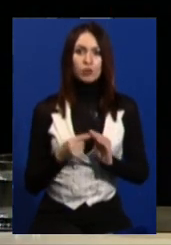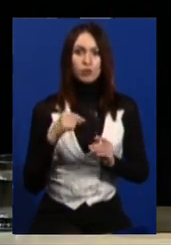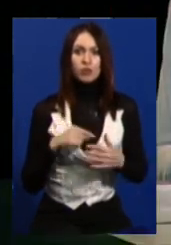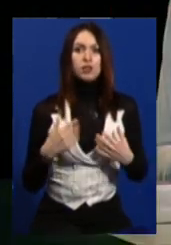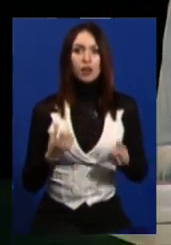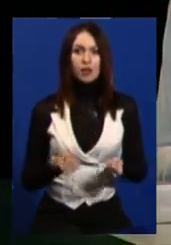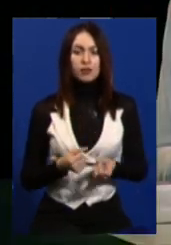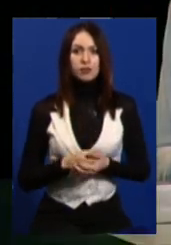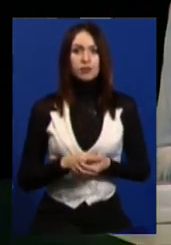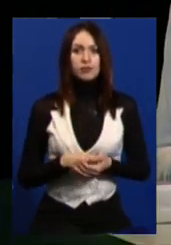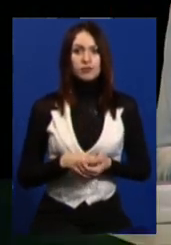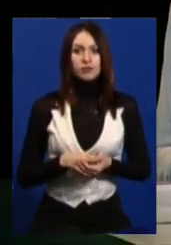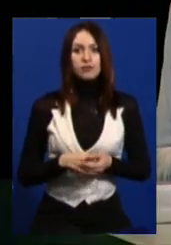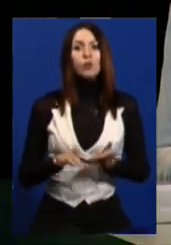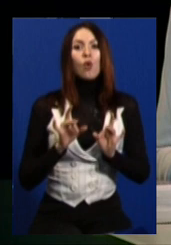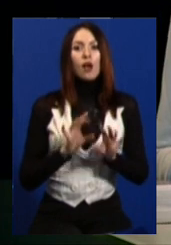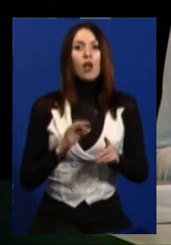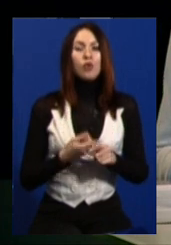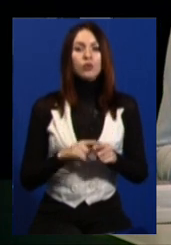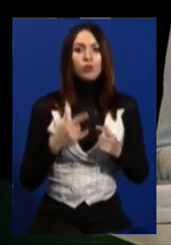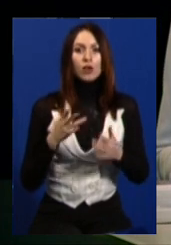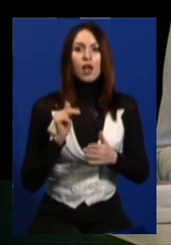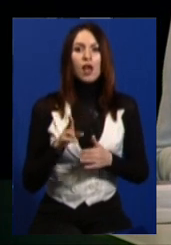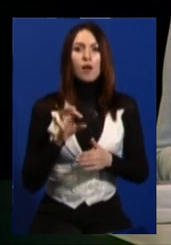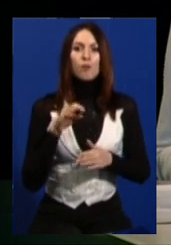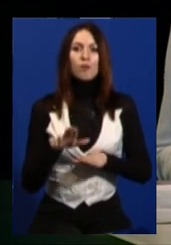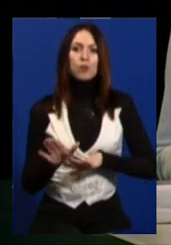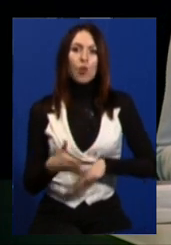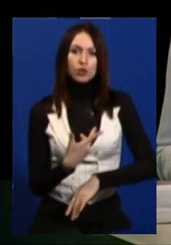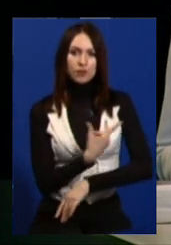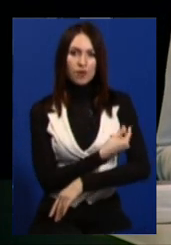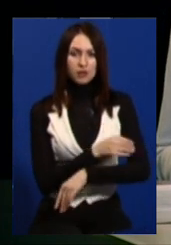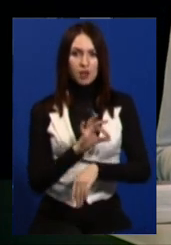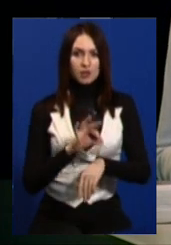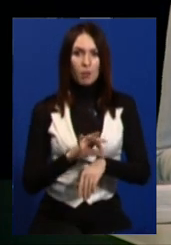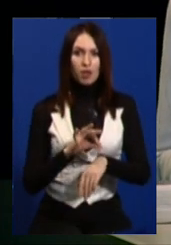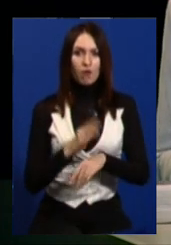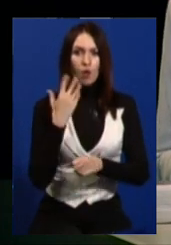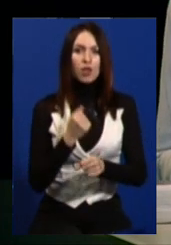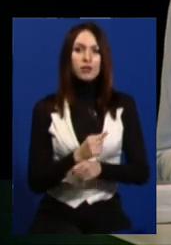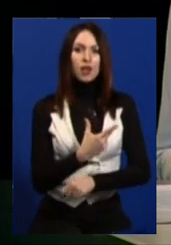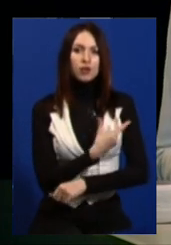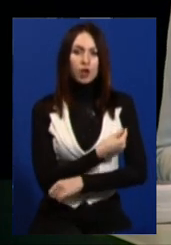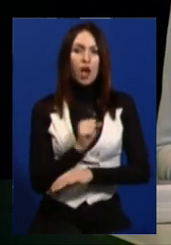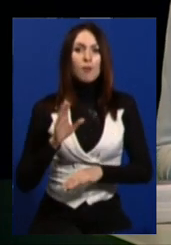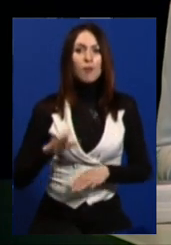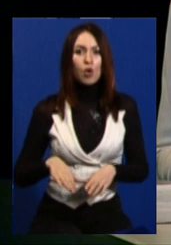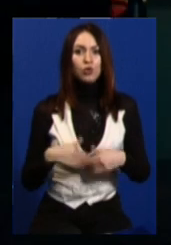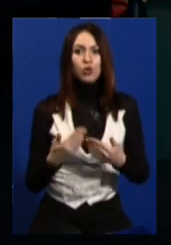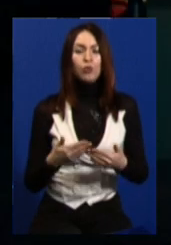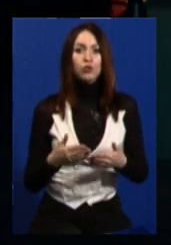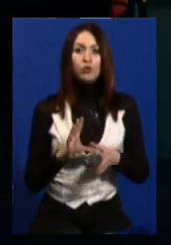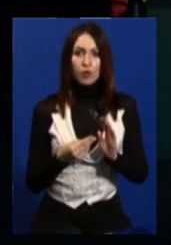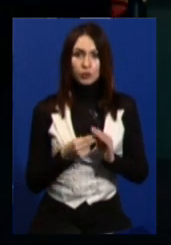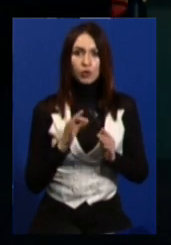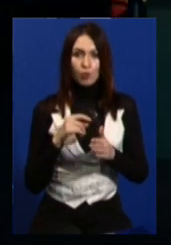А розкажіть, будь ласка, про таке явище, як поствакцинальні захворювання, коли зробили щеплення, а потім... Ну, от, по суті